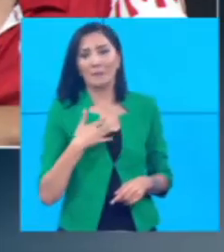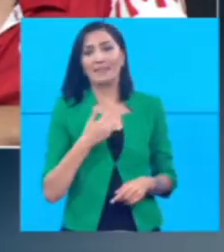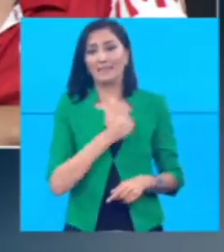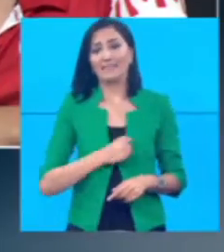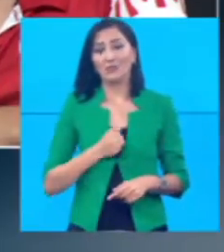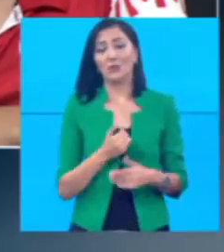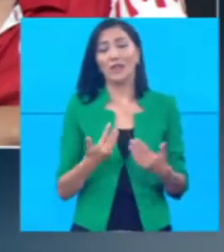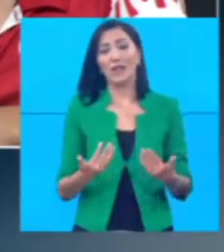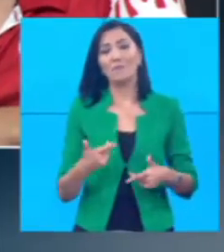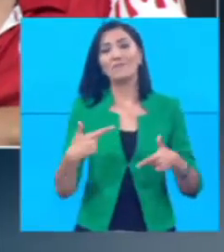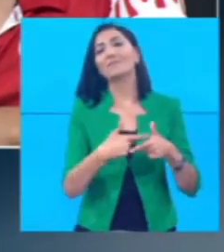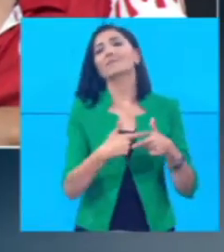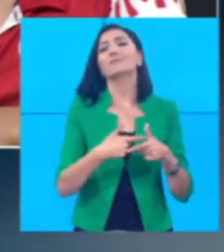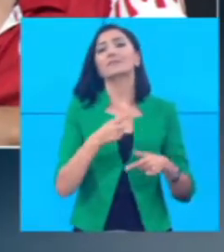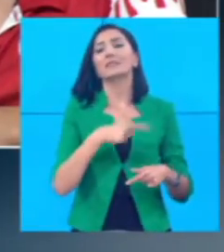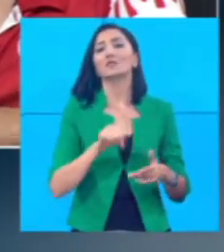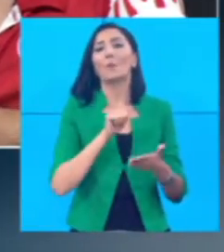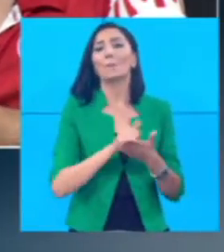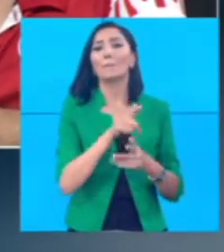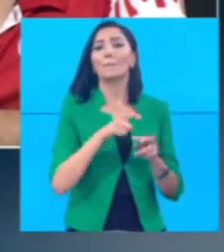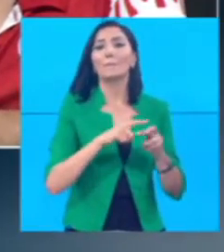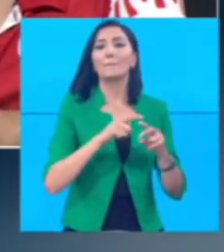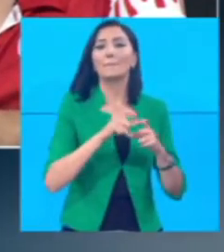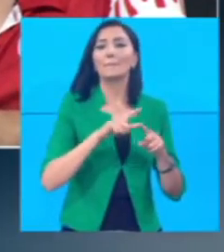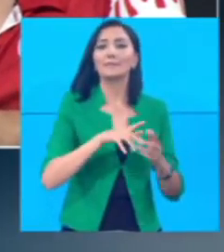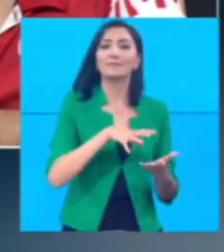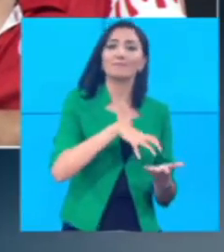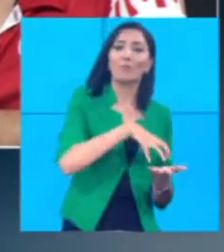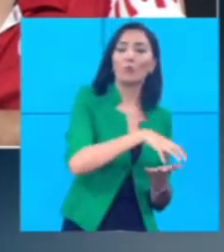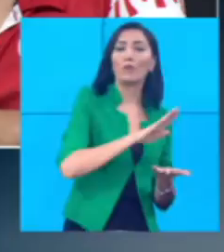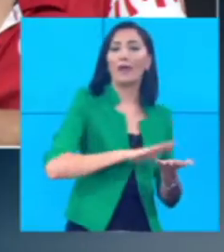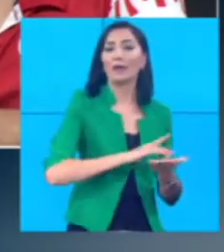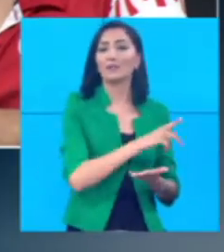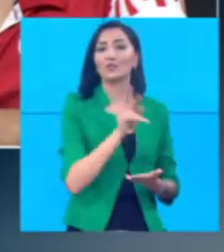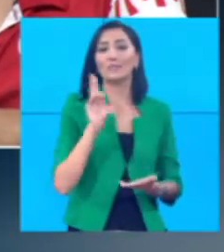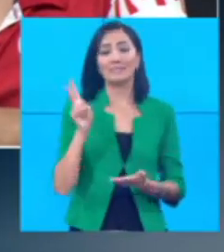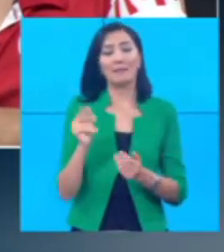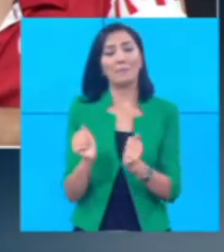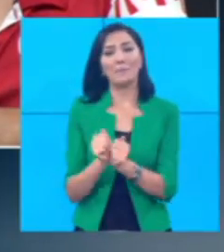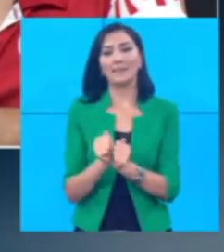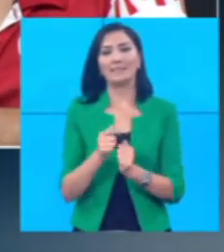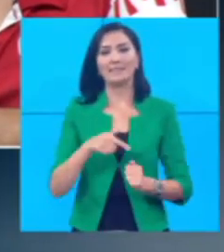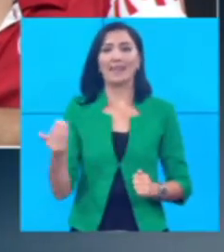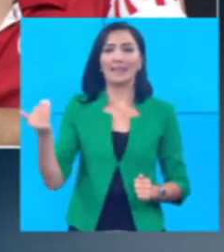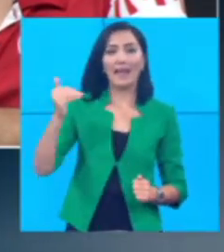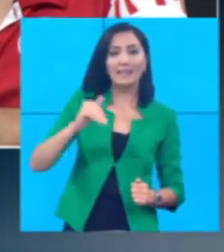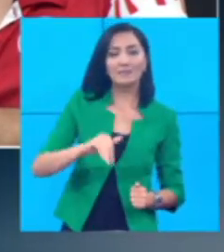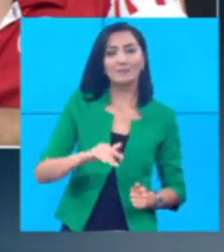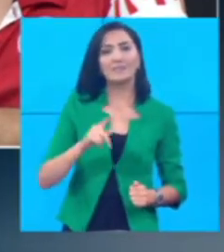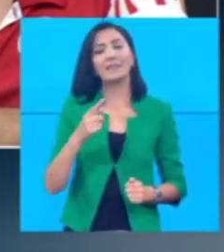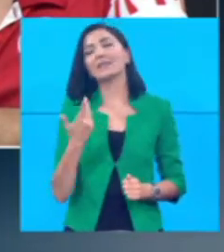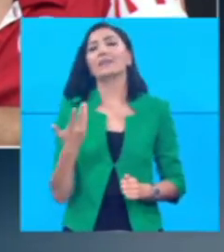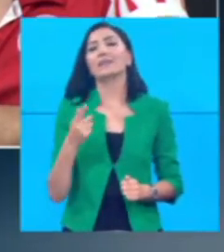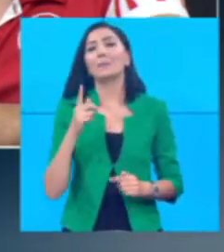Belki bana kızacaklar ama evet. Yani federasyonların basın bölümündeki arkadaşların sizle beraber gelmesi ya